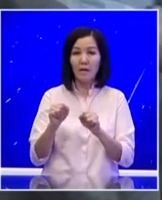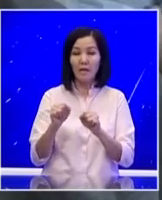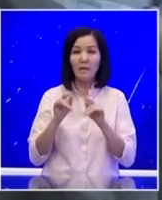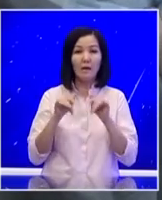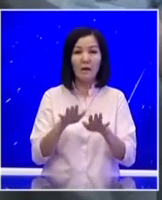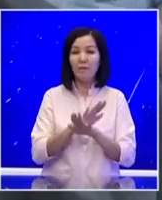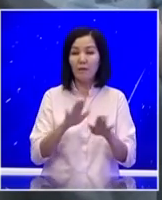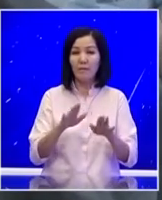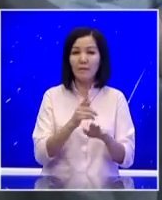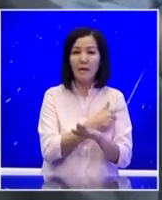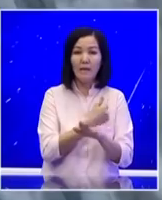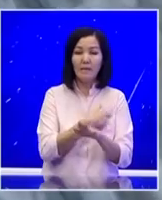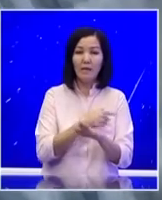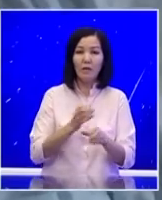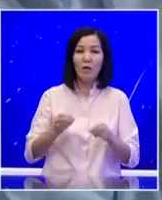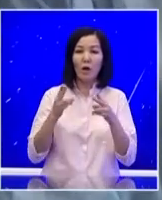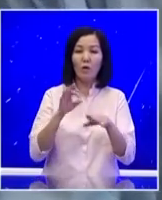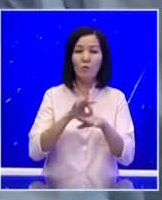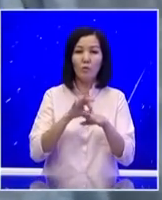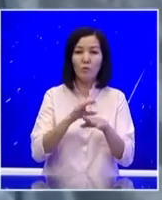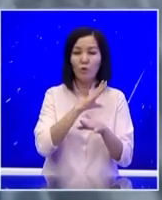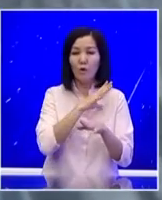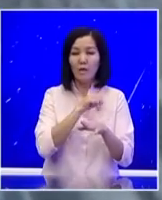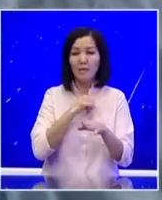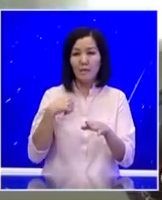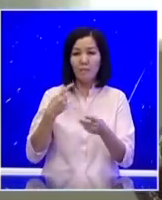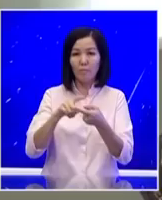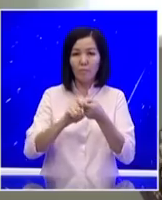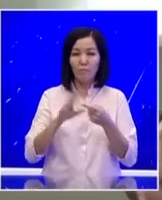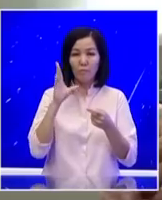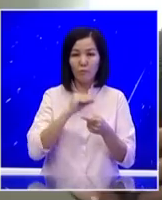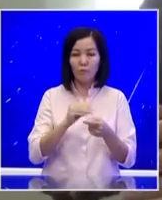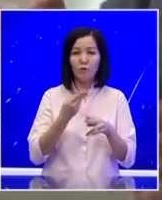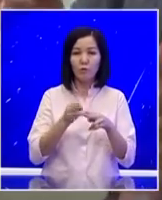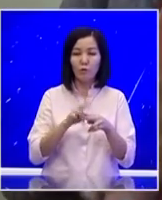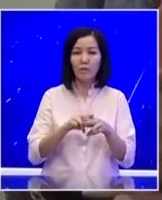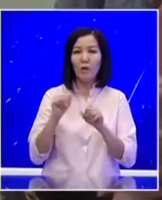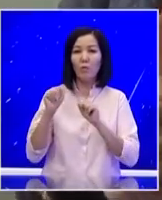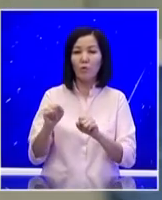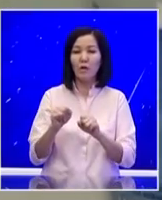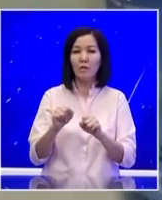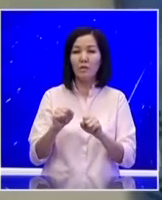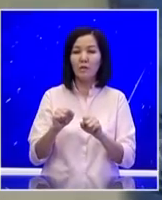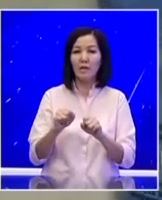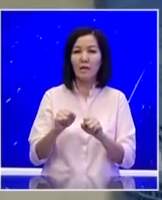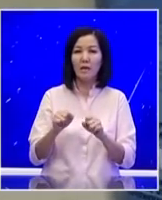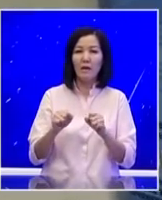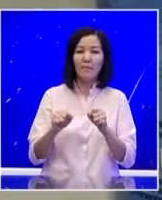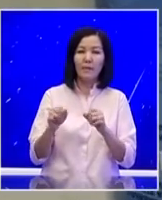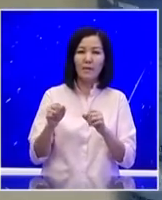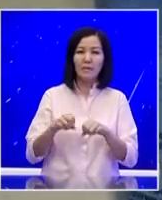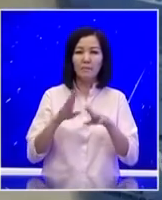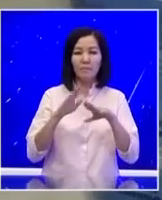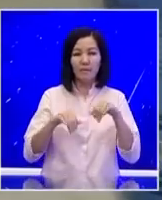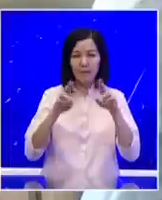қабылдамаса, дәрігерлердің өзі қауіпті індеттің тасымалдаушысына айналып кетуі мүмкін. Сондықтан қорғаныш құралдарды, антисептик, арнайы